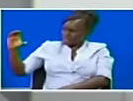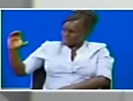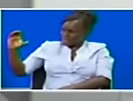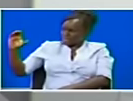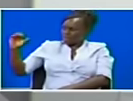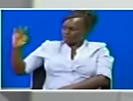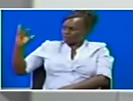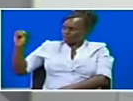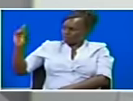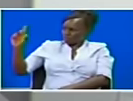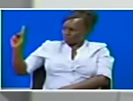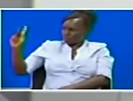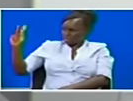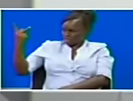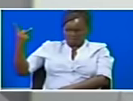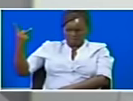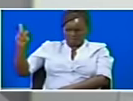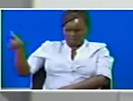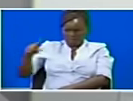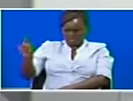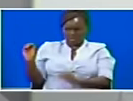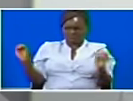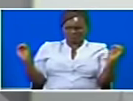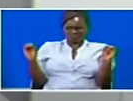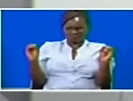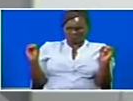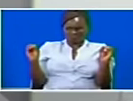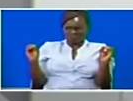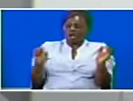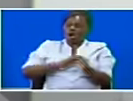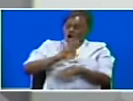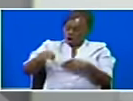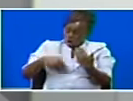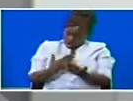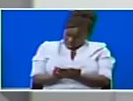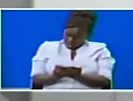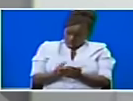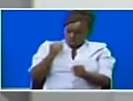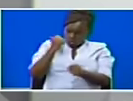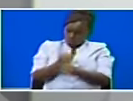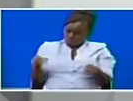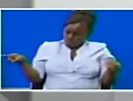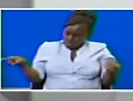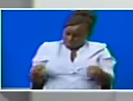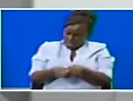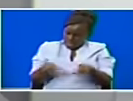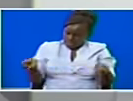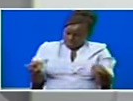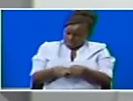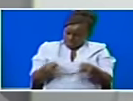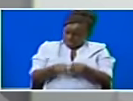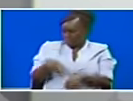Ford Kenya. Kwa hivyo amna chochote, amna makosa yamefanyika, itahitajika viongozi wote wa vyama vya muungano wa